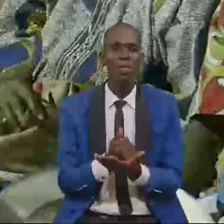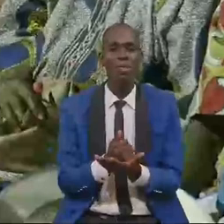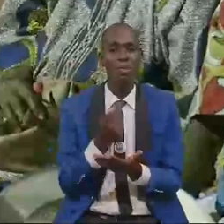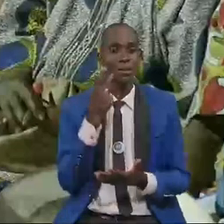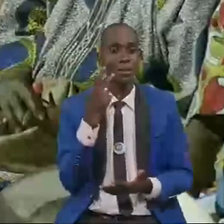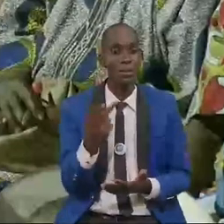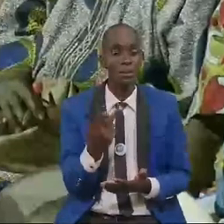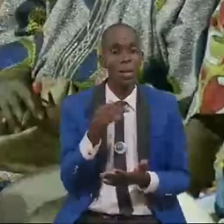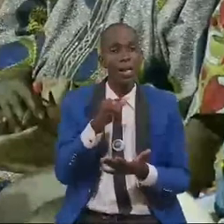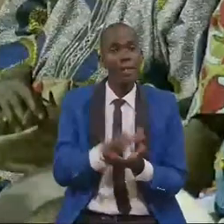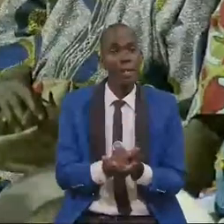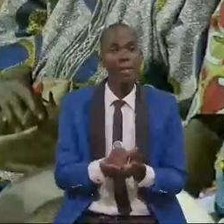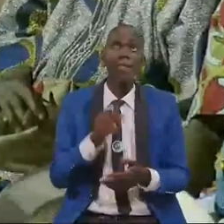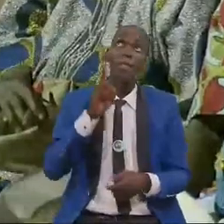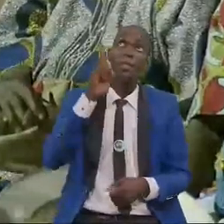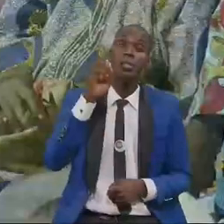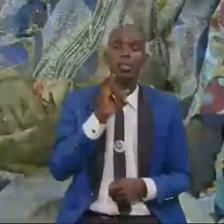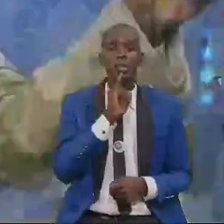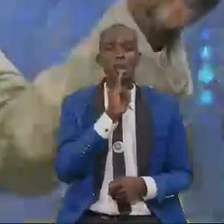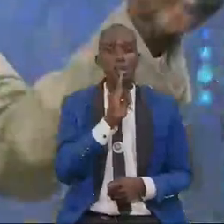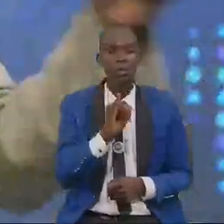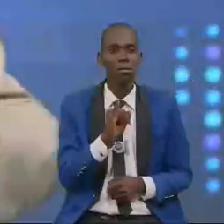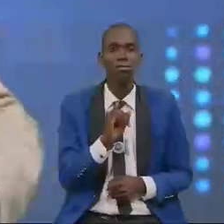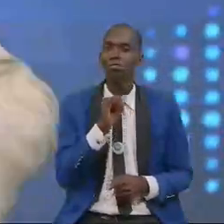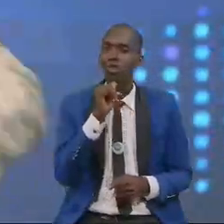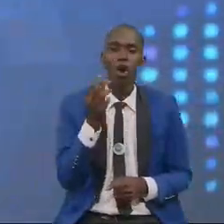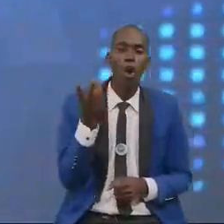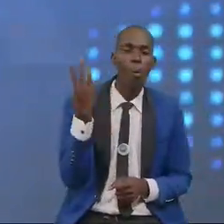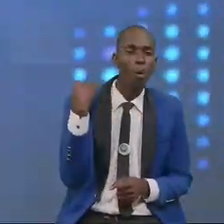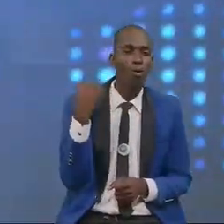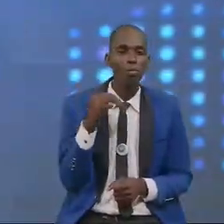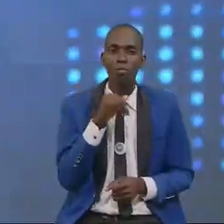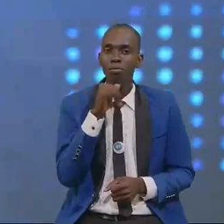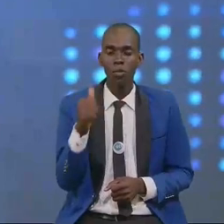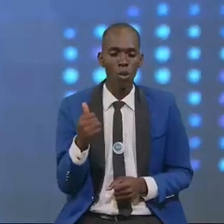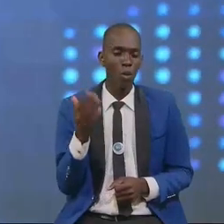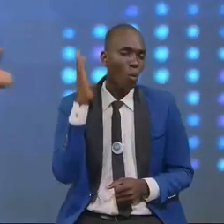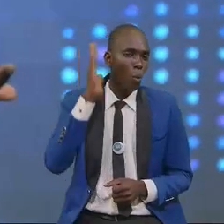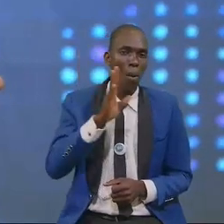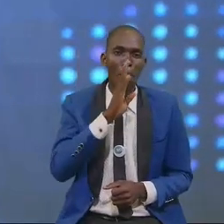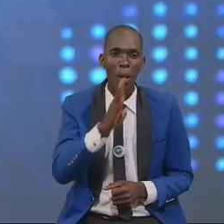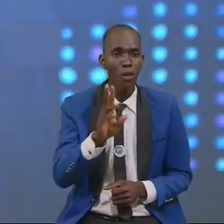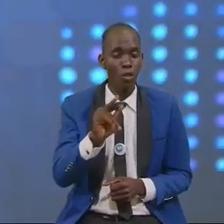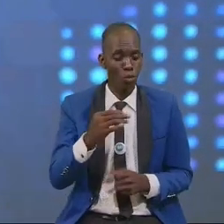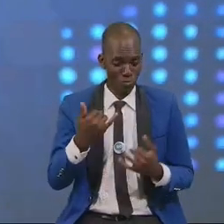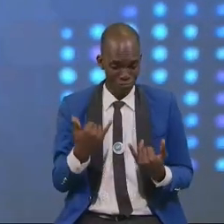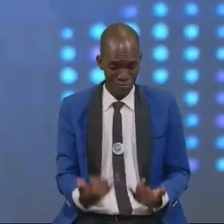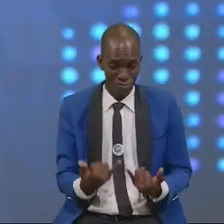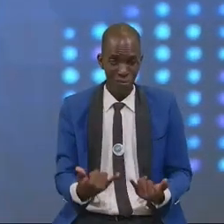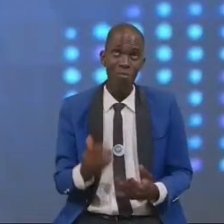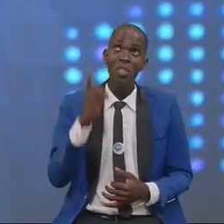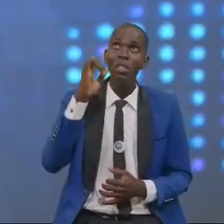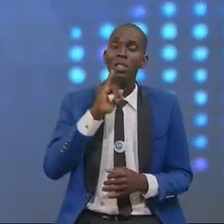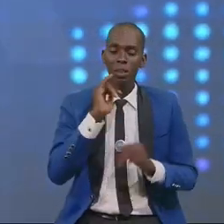c'est pour cela aussi ce n'est pas qu'il le pouvait il pouvait au présent aujourd'hui il